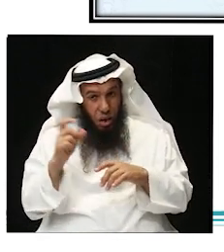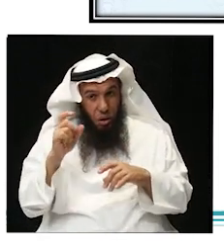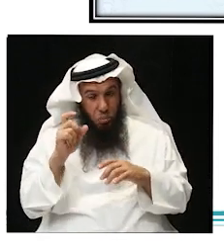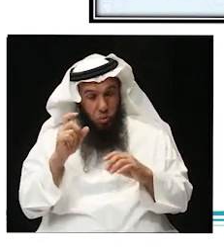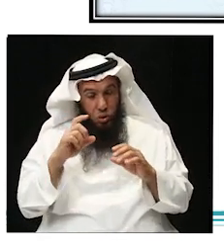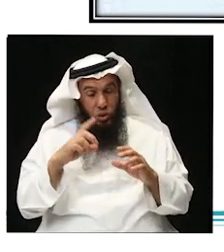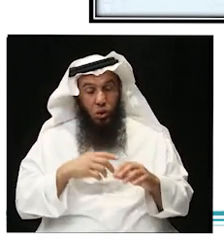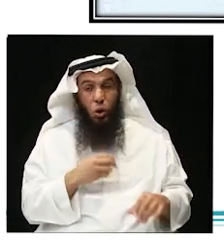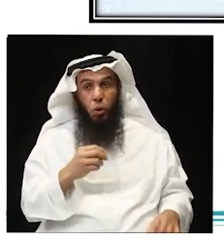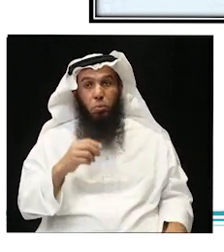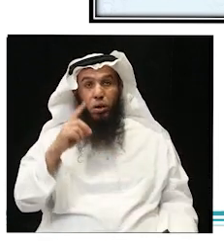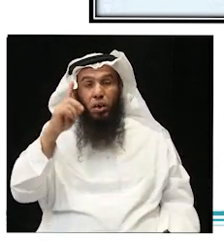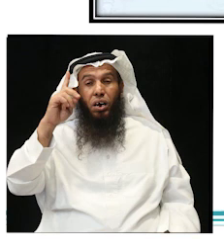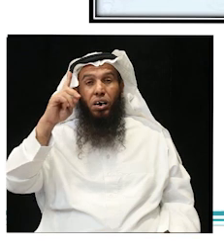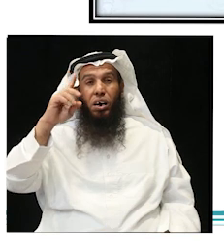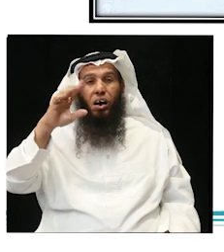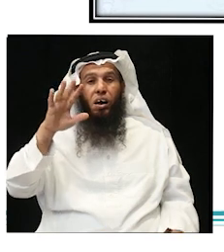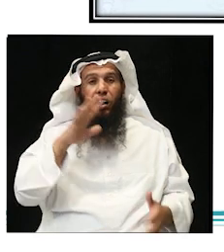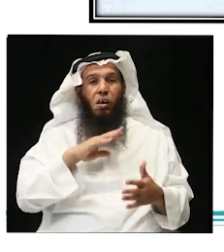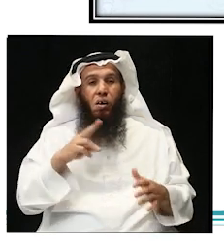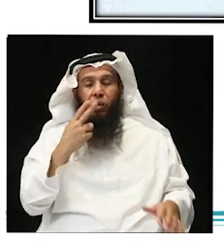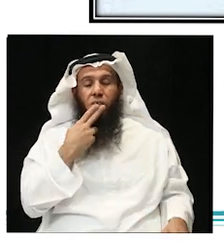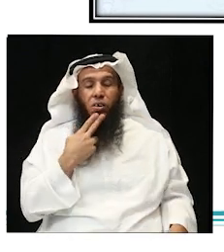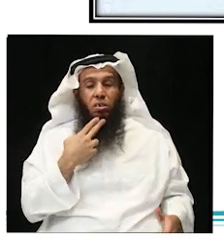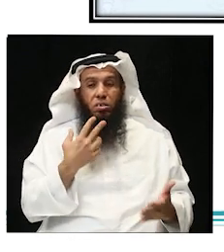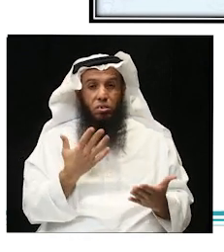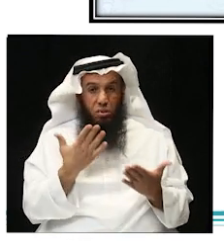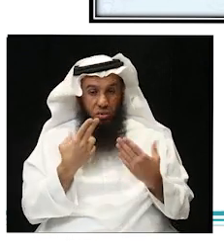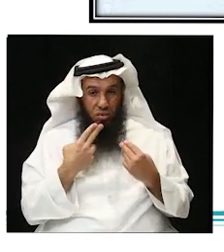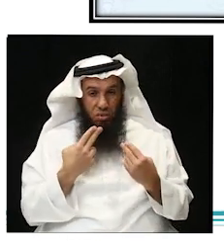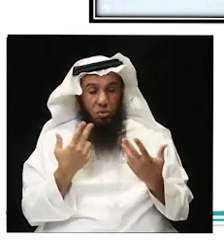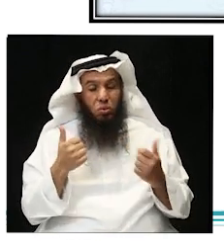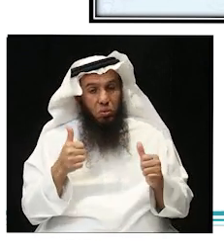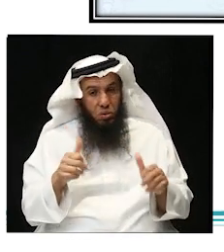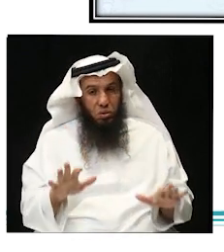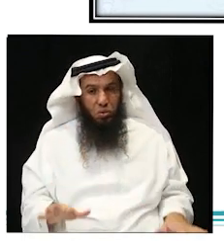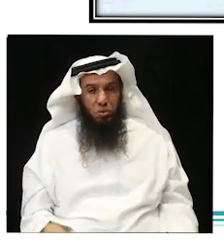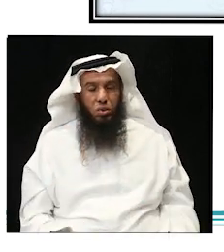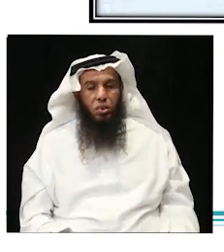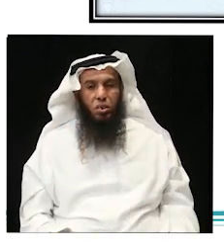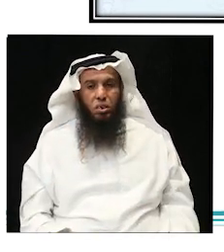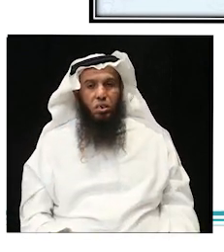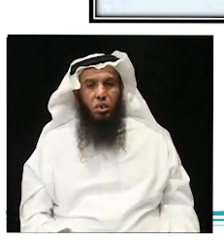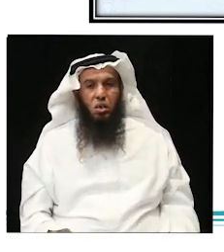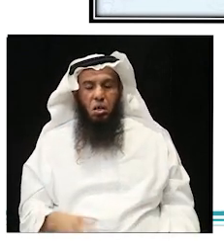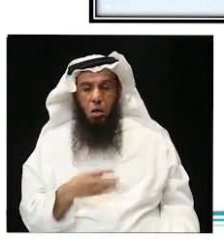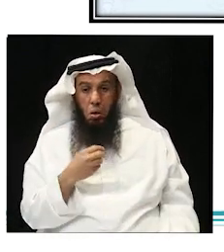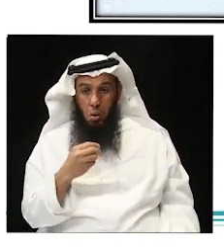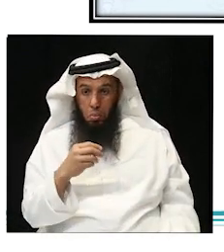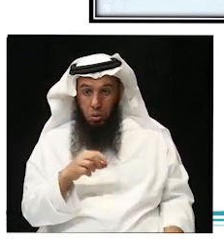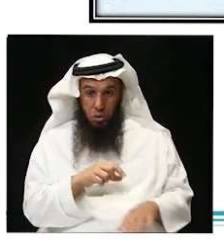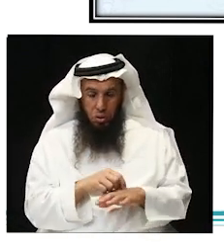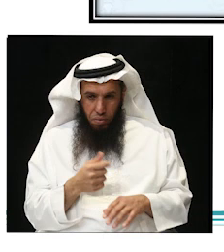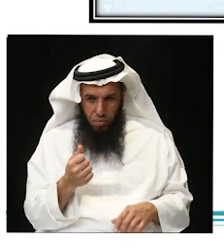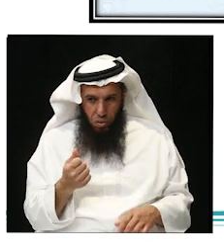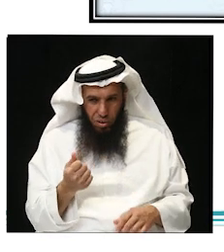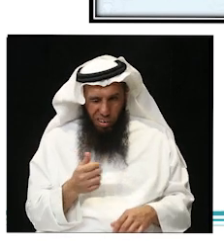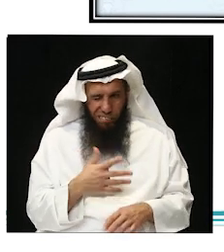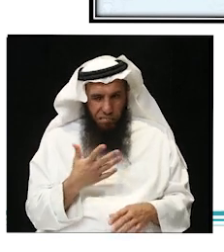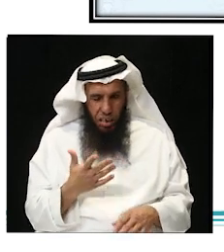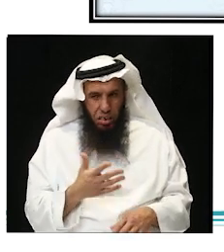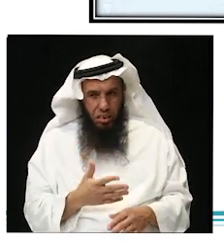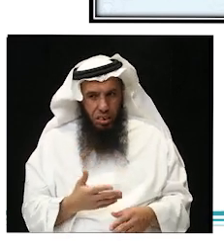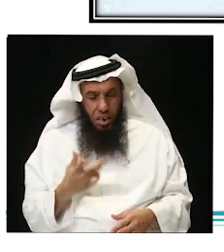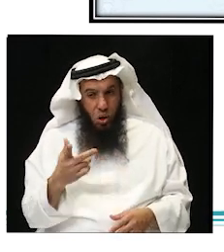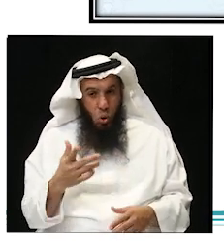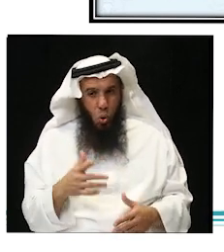واحد خصلة من خصال الإيمان وخصال الخير وتقوى الله سبحانه وتعالى، مثل محبة الأنبياء،